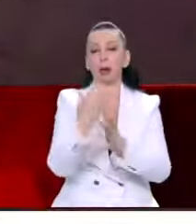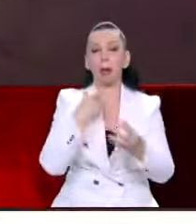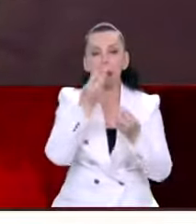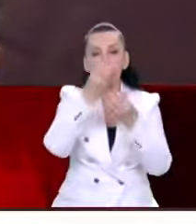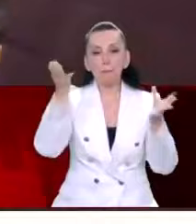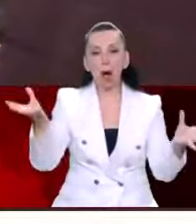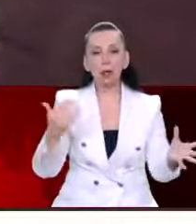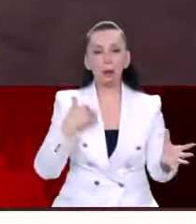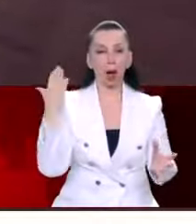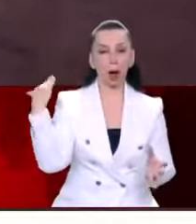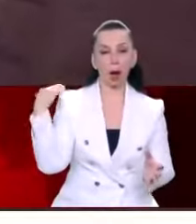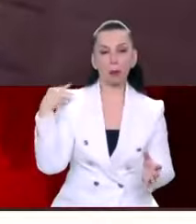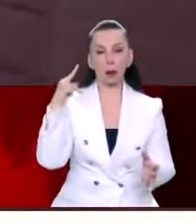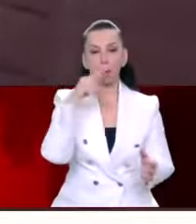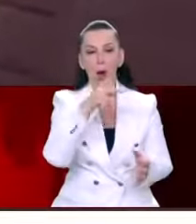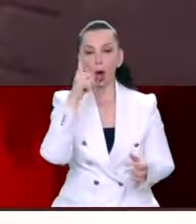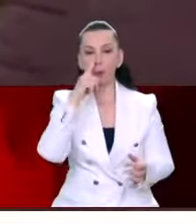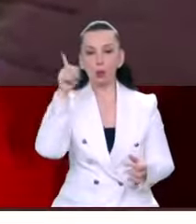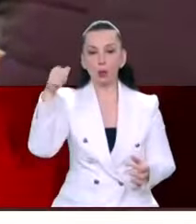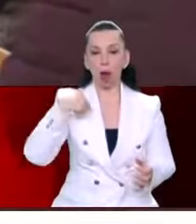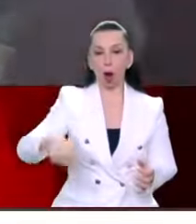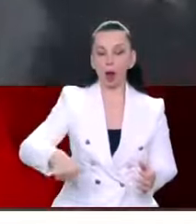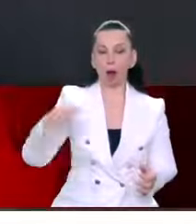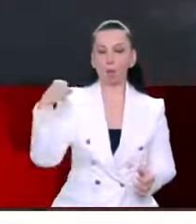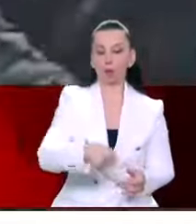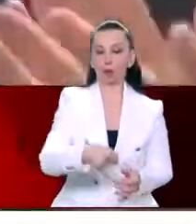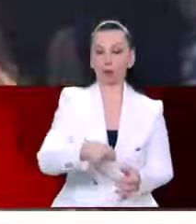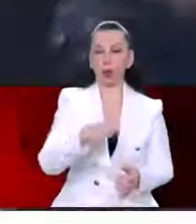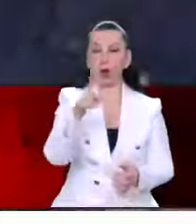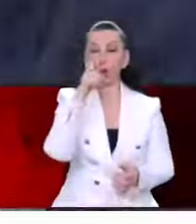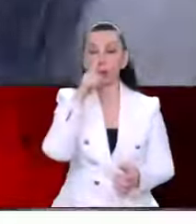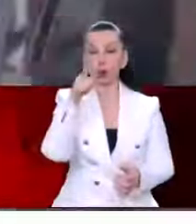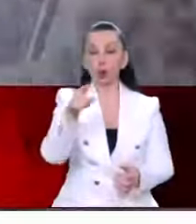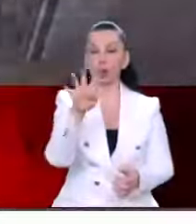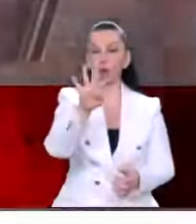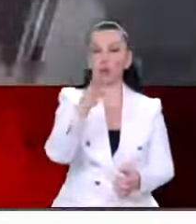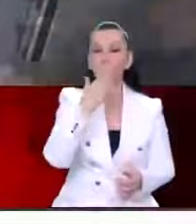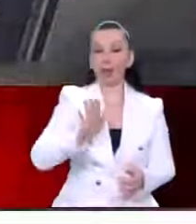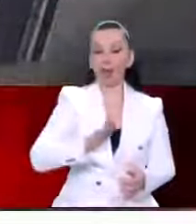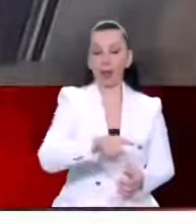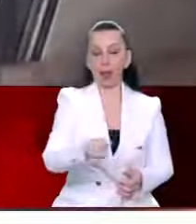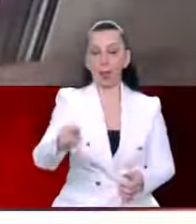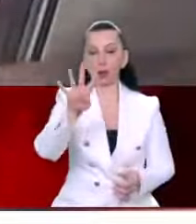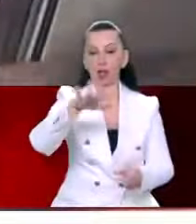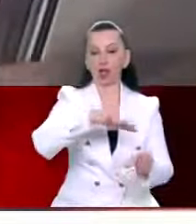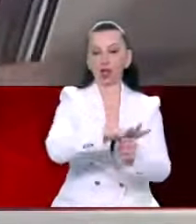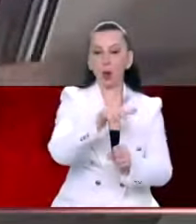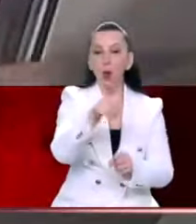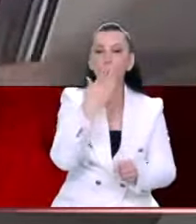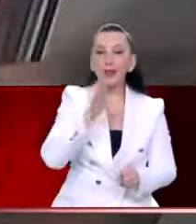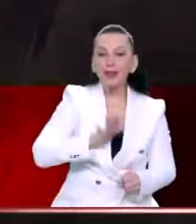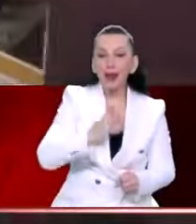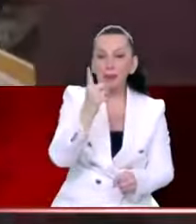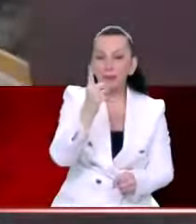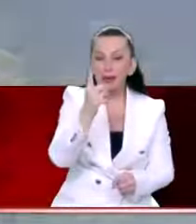Bahçedeydik. Arkama döndüğüm an müdür bey benim ayağıma tekme attı. İddiaya göre müdür 4 öğrenciye şiddet uyguladı. O öğrencilerden